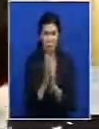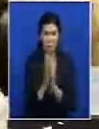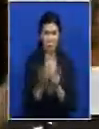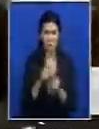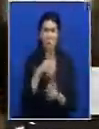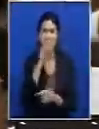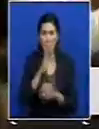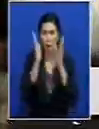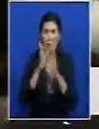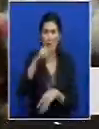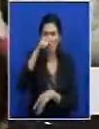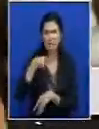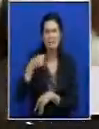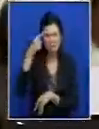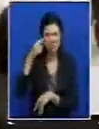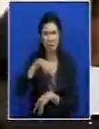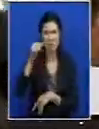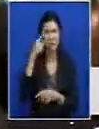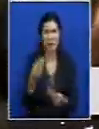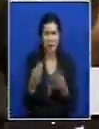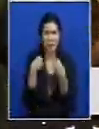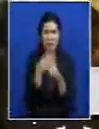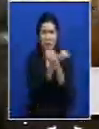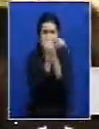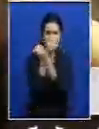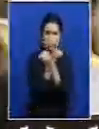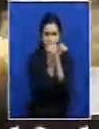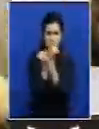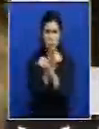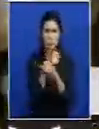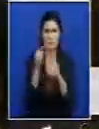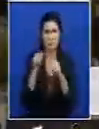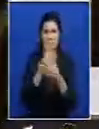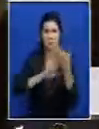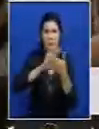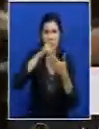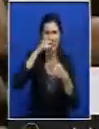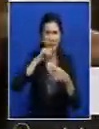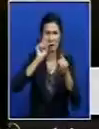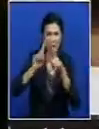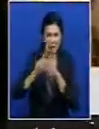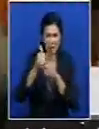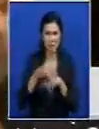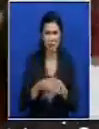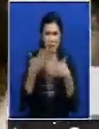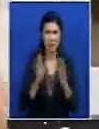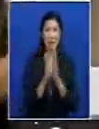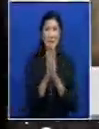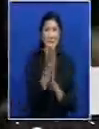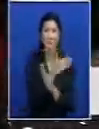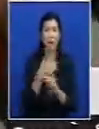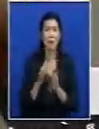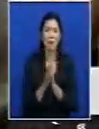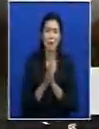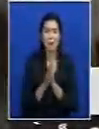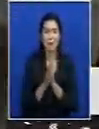บอกว่าคนไทยเชื่อว่ายันต์เหล่านี้จะทำให้พวกเขาปลอดภัยแล้วก็ขจัดเพศภัยต่างๆนะครับรวมถึงพระสงฆ์ก็จะสวดมน